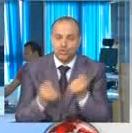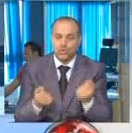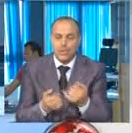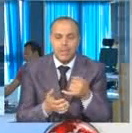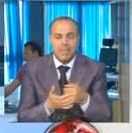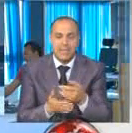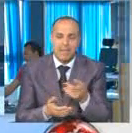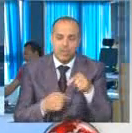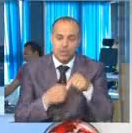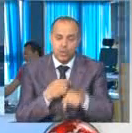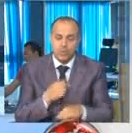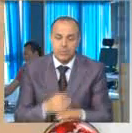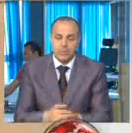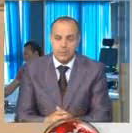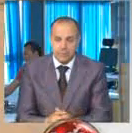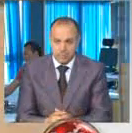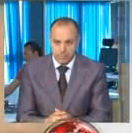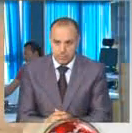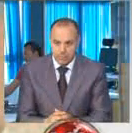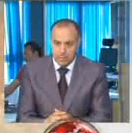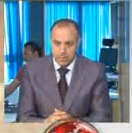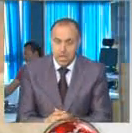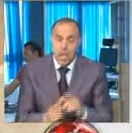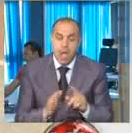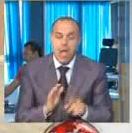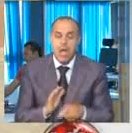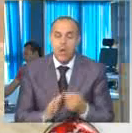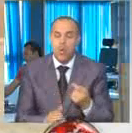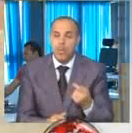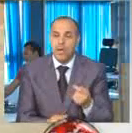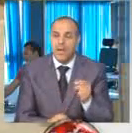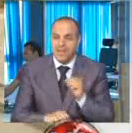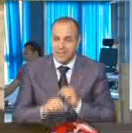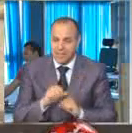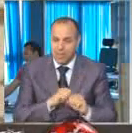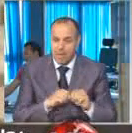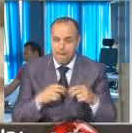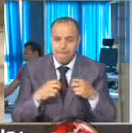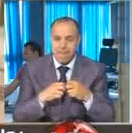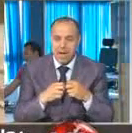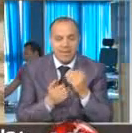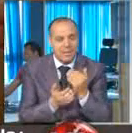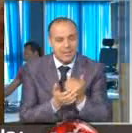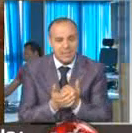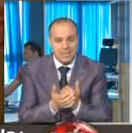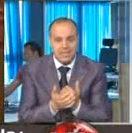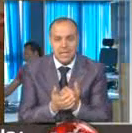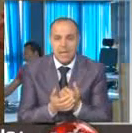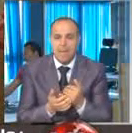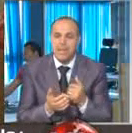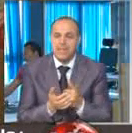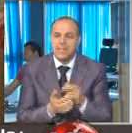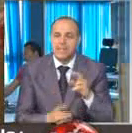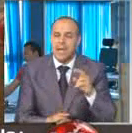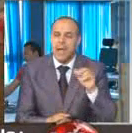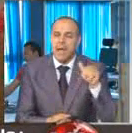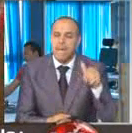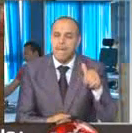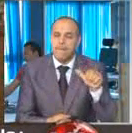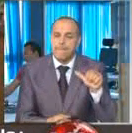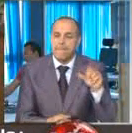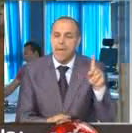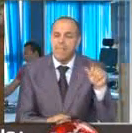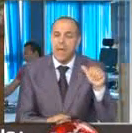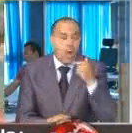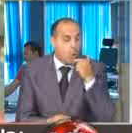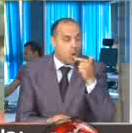المدينة. هي الدورة الأولى التي ينتظم فيها معرض اقتصادي بمعتمدية رمادا، يأتي في